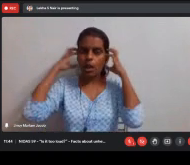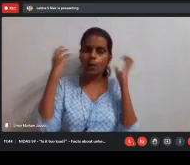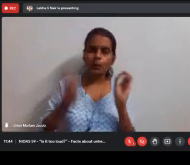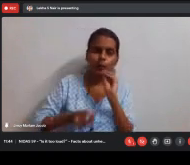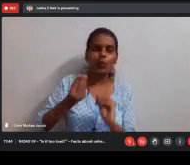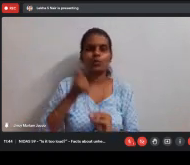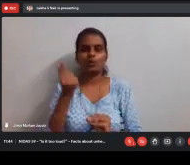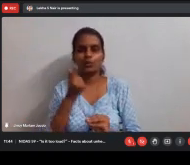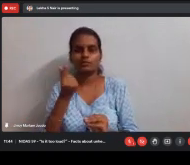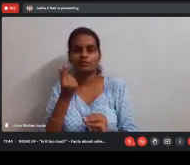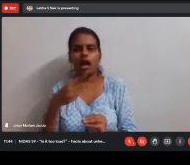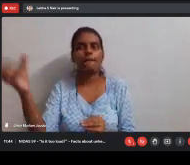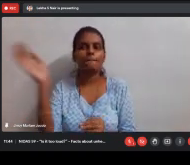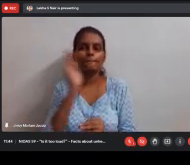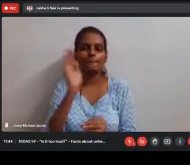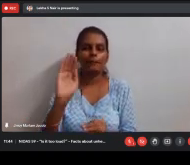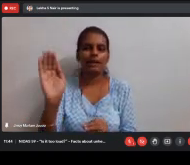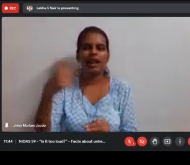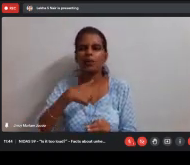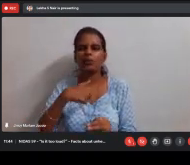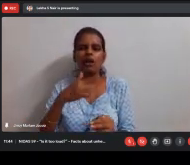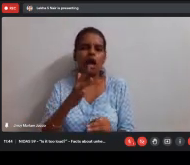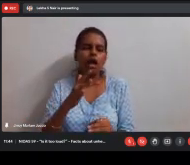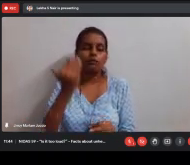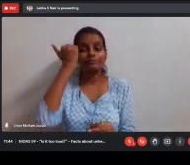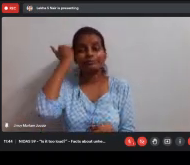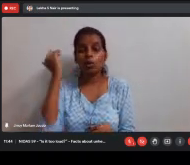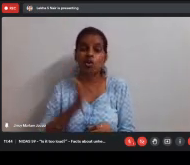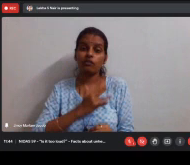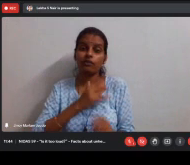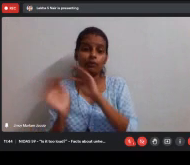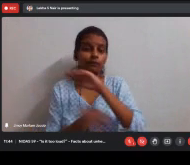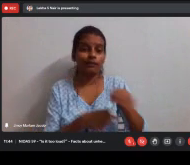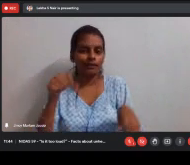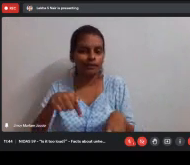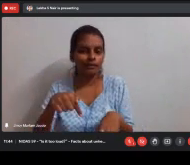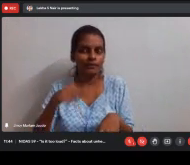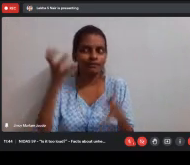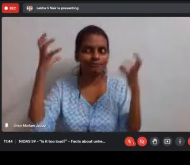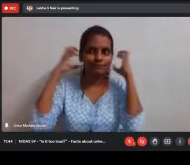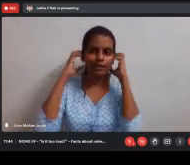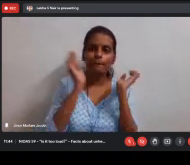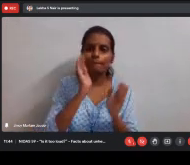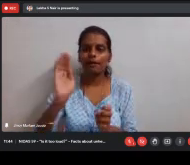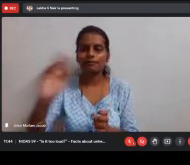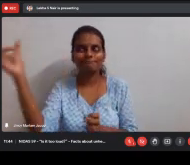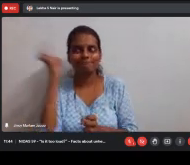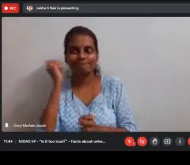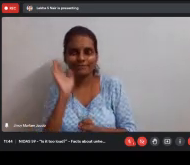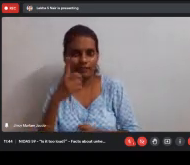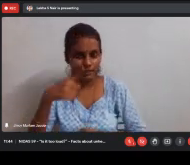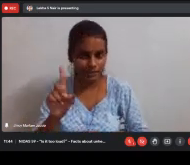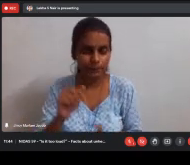സ്ഥിരമായിട്ട് യാത്ര ചെയ്യുന്ന ആളുകളാണ് ചെറുപ്പക്കാർക്ക് കണ്ടുവരുന്ന ഒരു ഹാബിറ്റാണ്. ട്രെയിനിലായാലും ബസ്സിലായാലും അവരെല്ലാം ഹെഡ്ഫോൺ